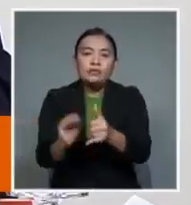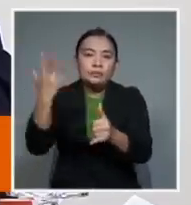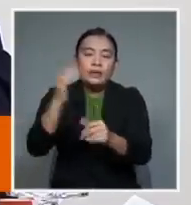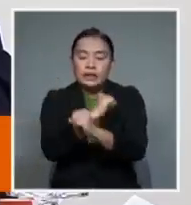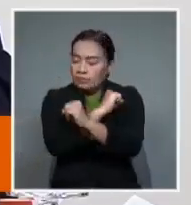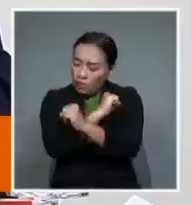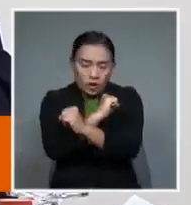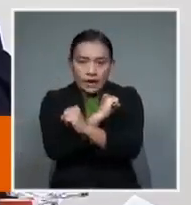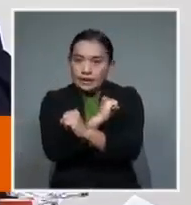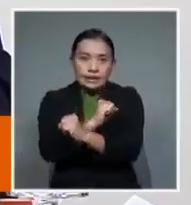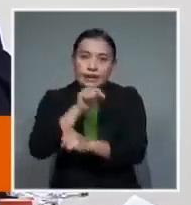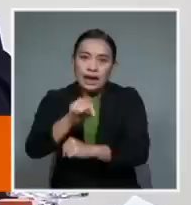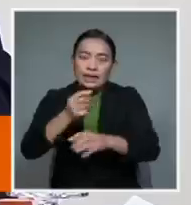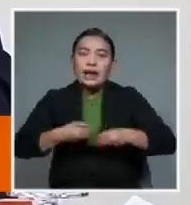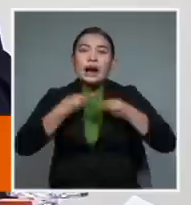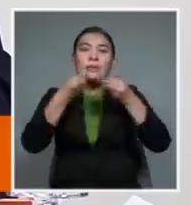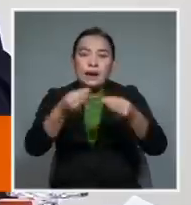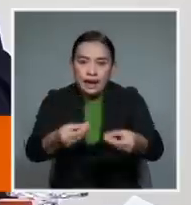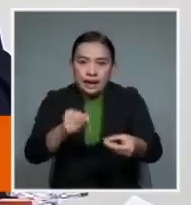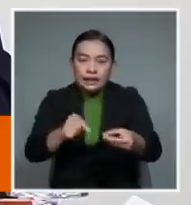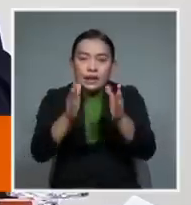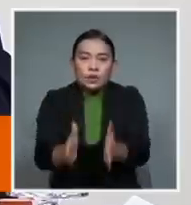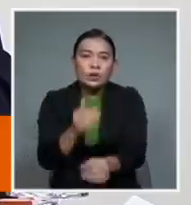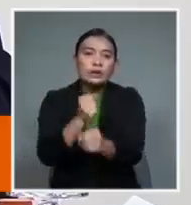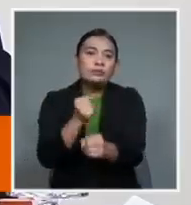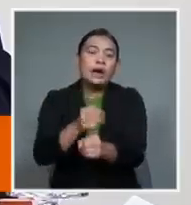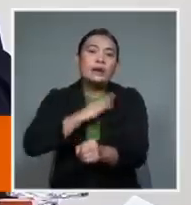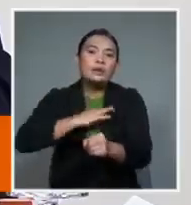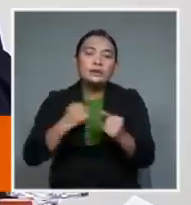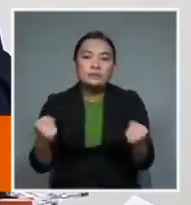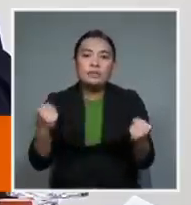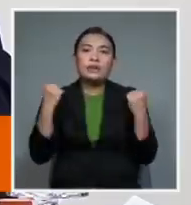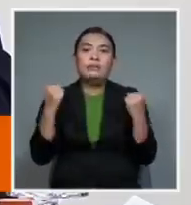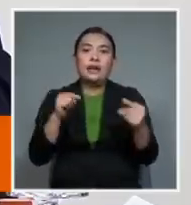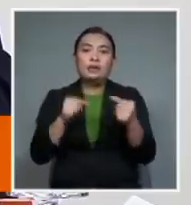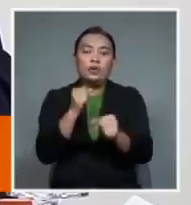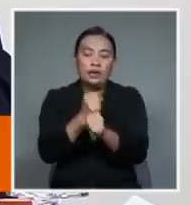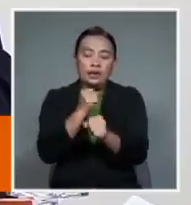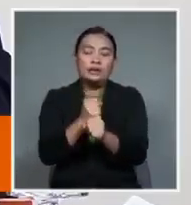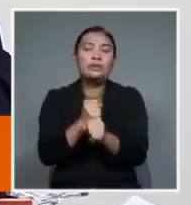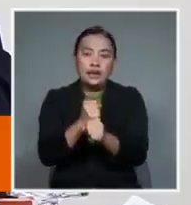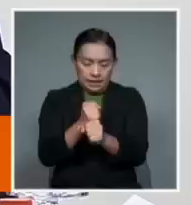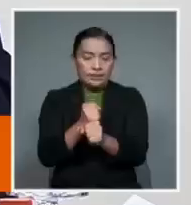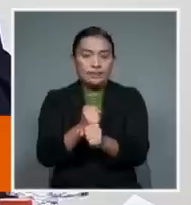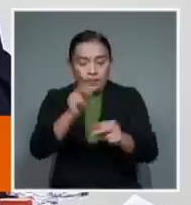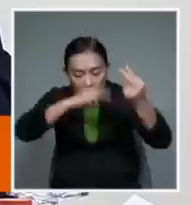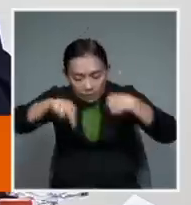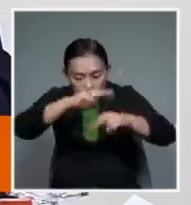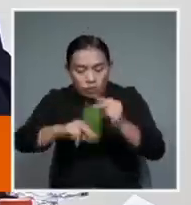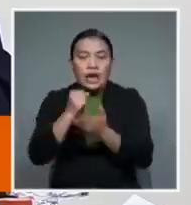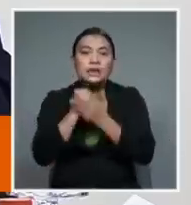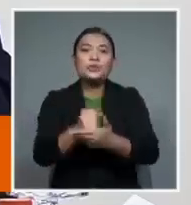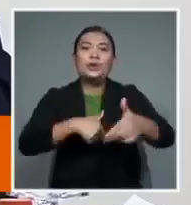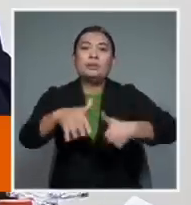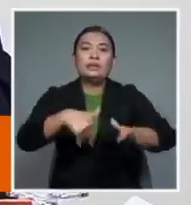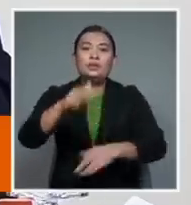ๆนะครับก็จะทำให้เขามีแรงมีกำลังในการที่จะกลับไปหันไปดูแลประชาชนทั่ว